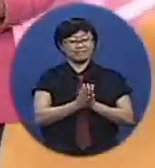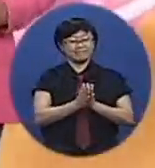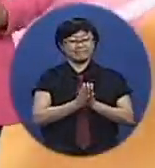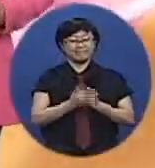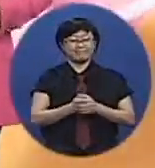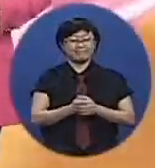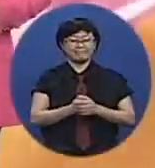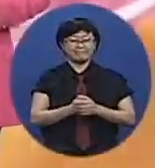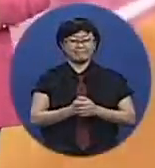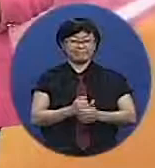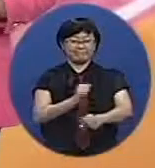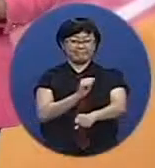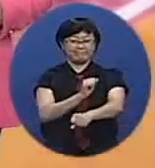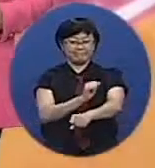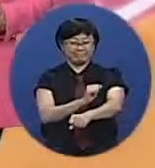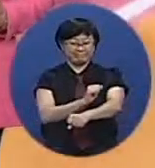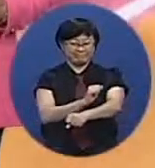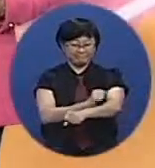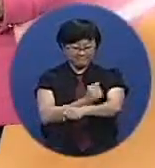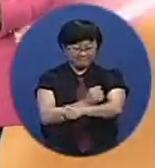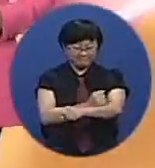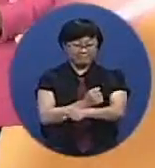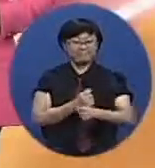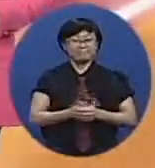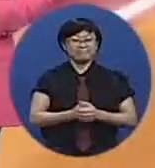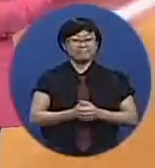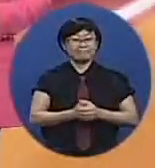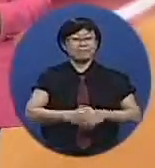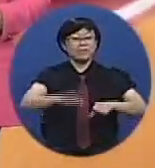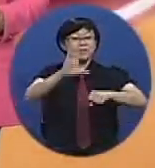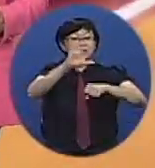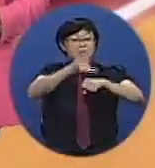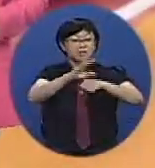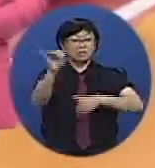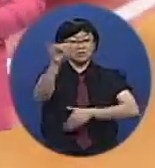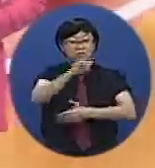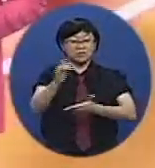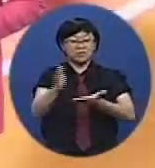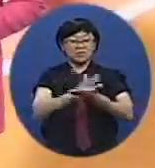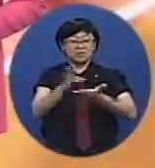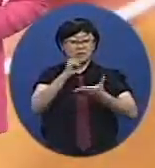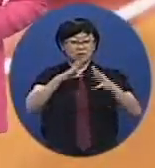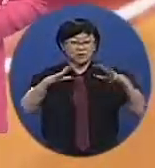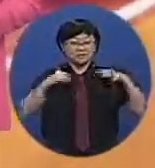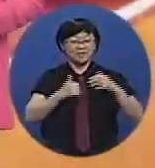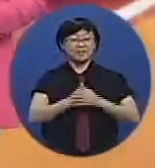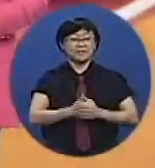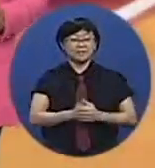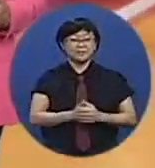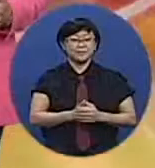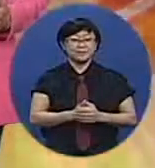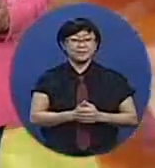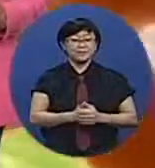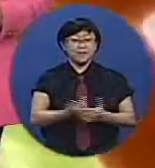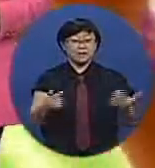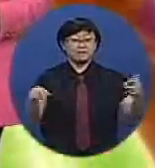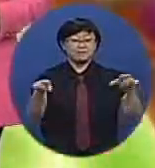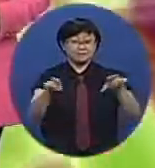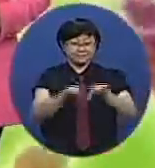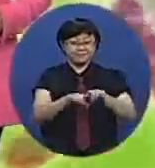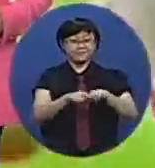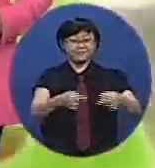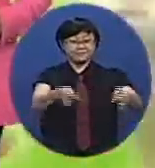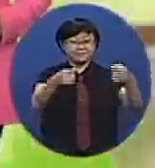네, 잘하셨습니다. 네. 생방송 전국 나눔 노래자랑 함께